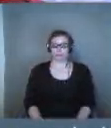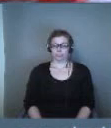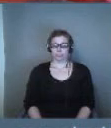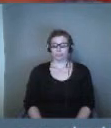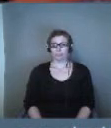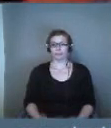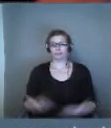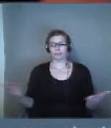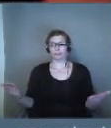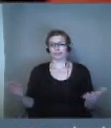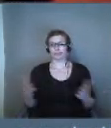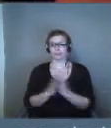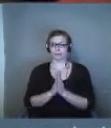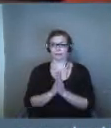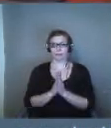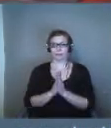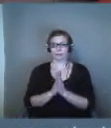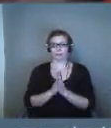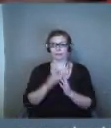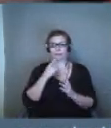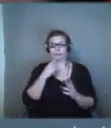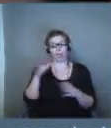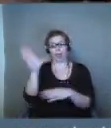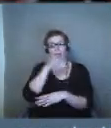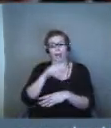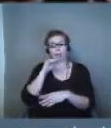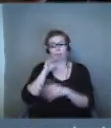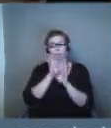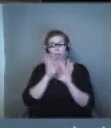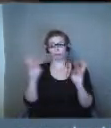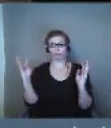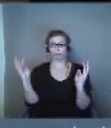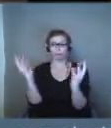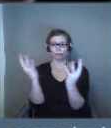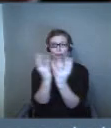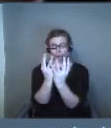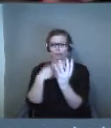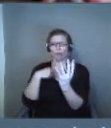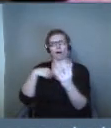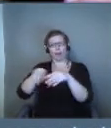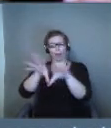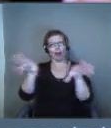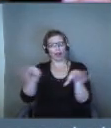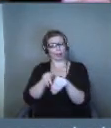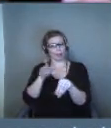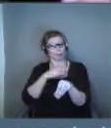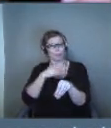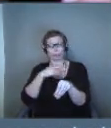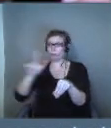Alors, on a siégé cet après-midi avec une brillante équipe qui est ici dans la